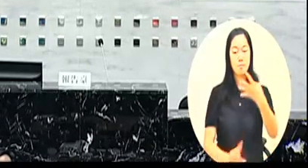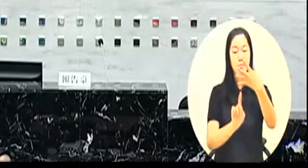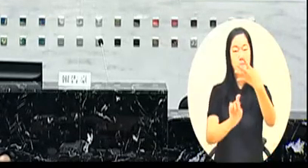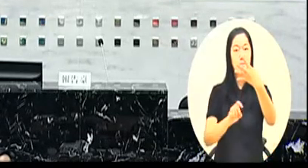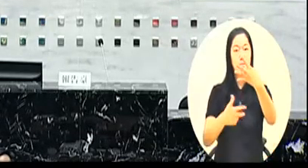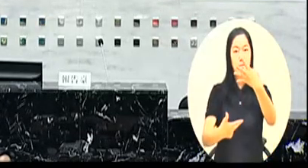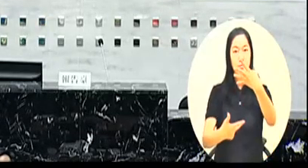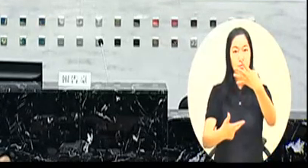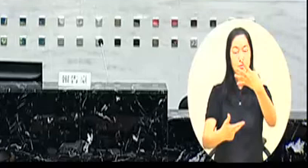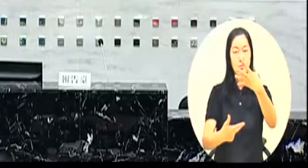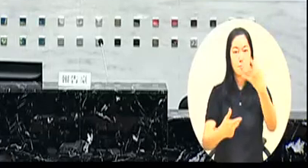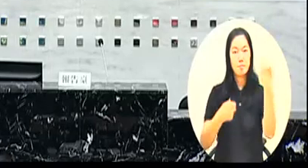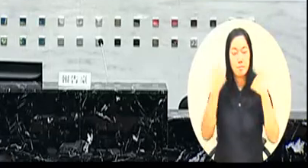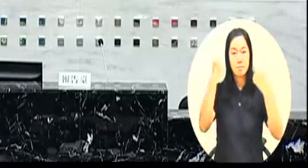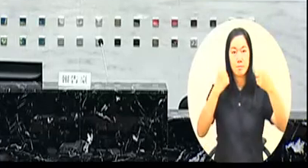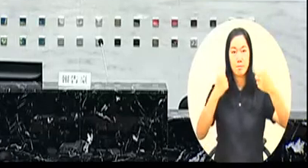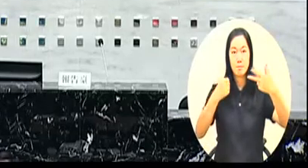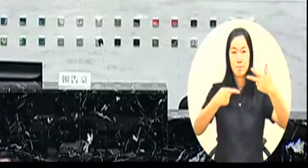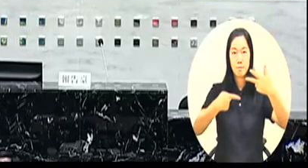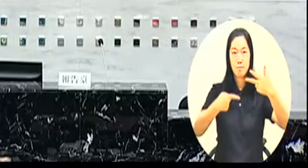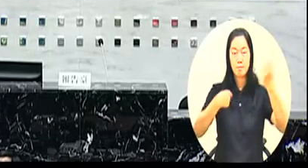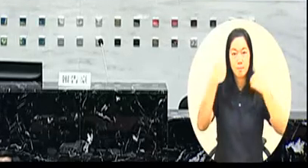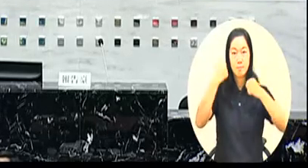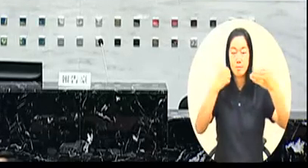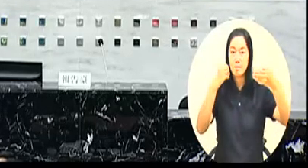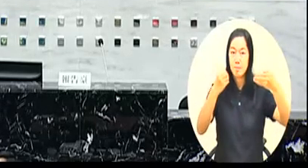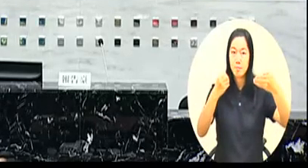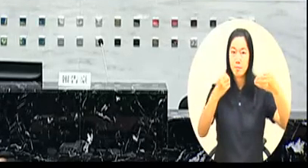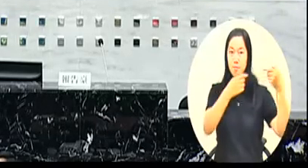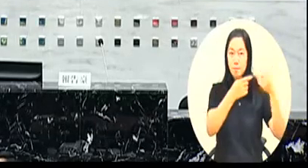4月17日星期一上午9点继